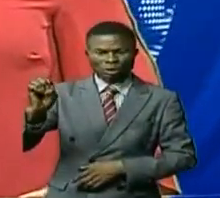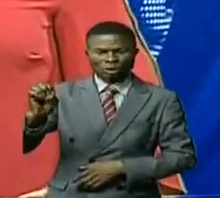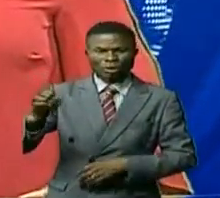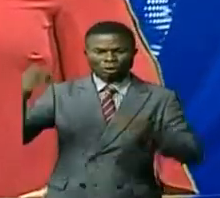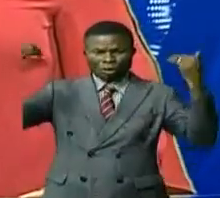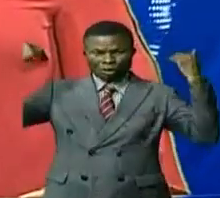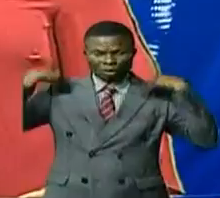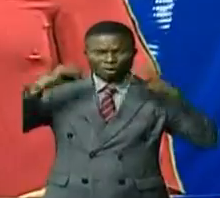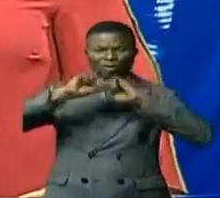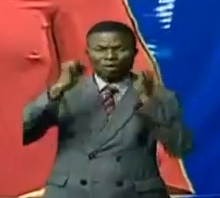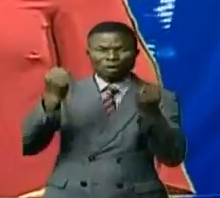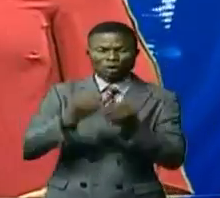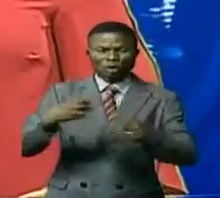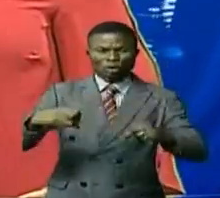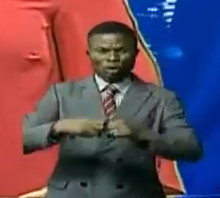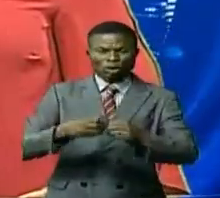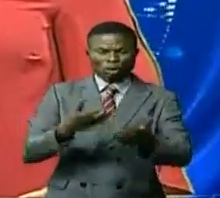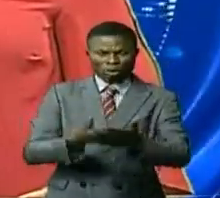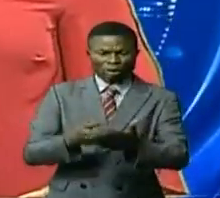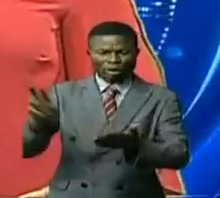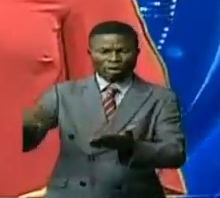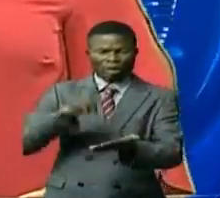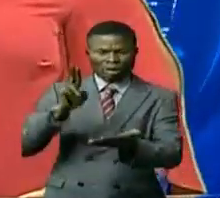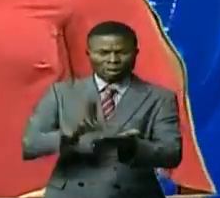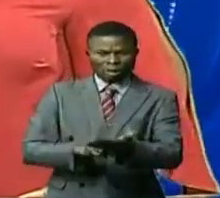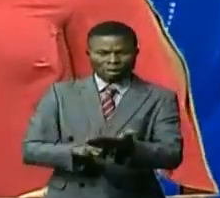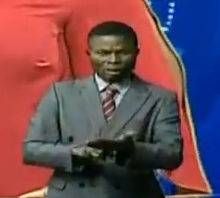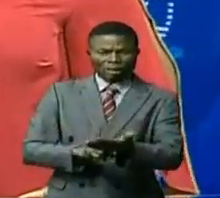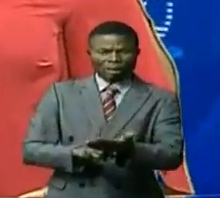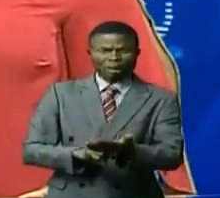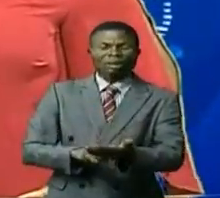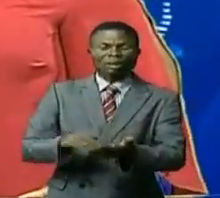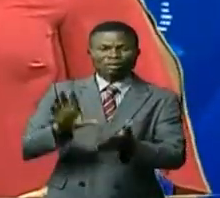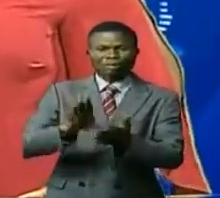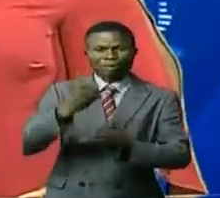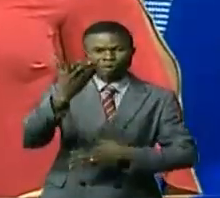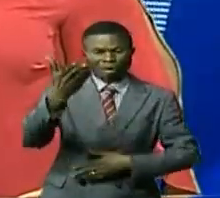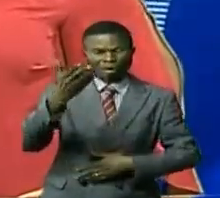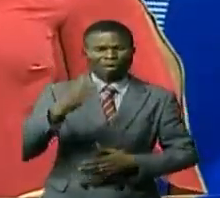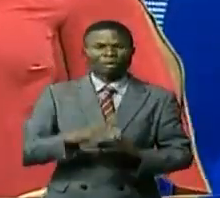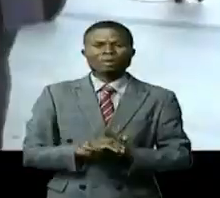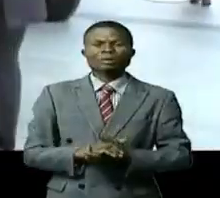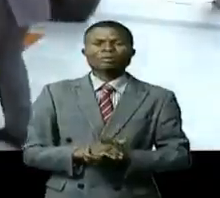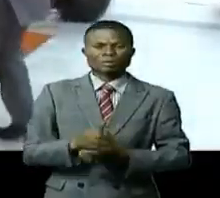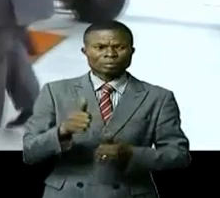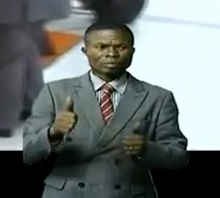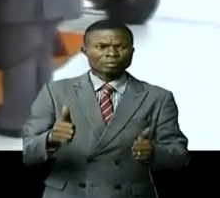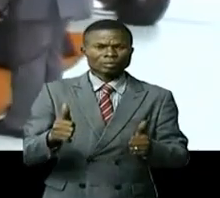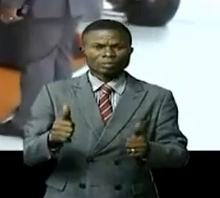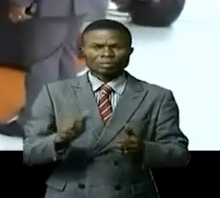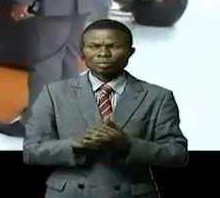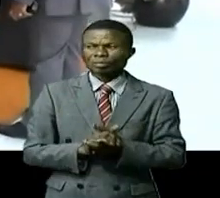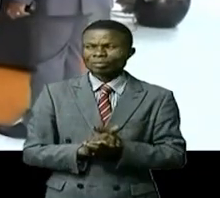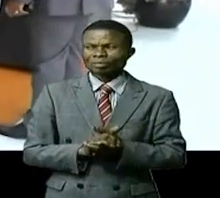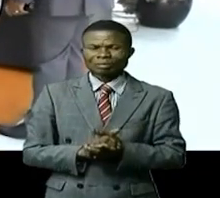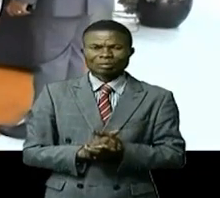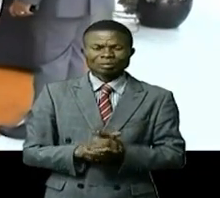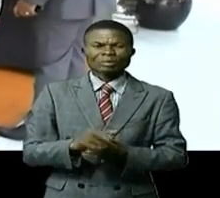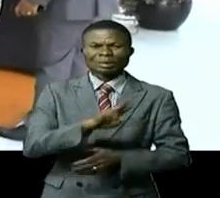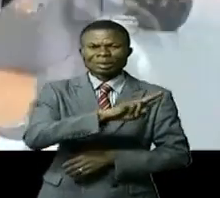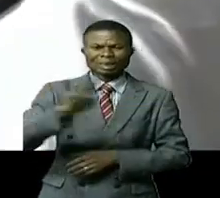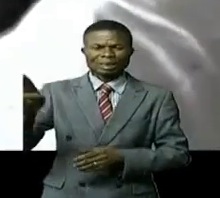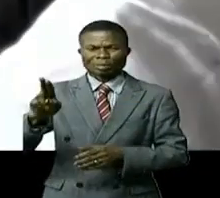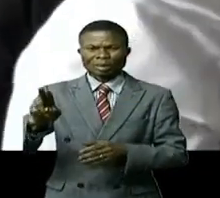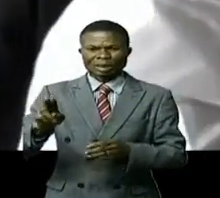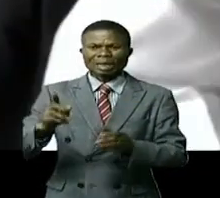de l'entreprise Énergie, vient d'être signé à cet effet. Luxon Kabala pour le reportage. À plus de 2000 km